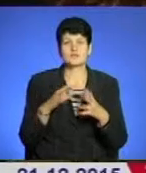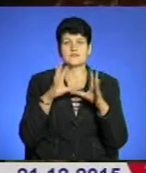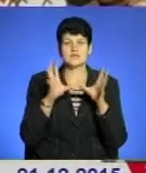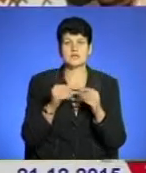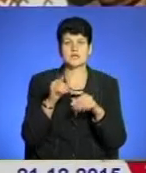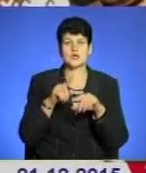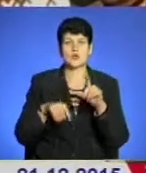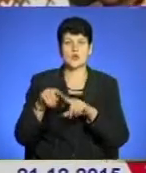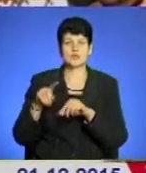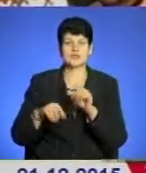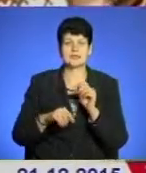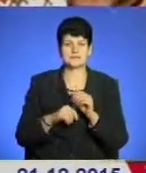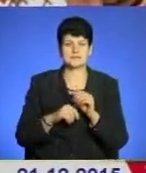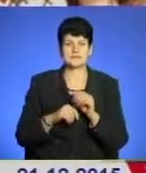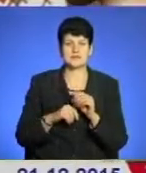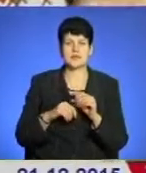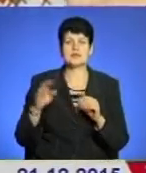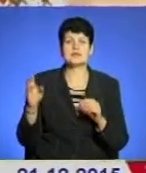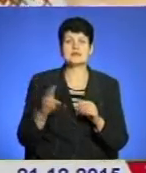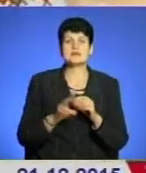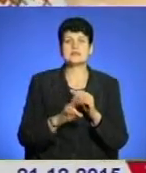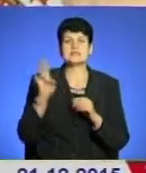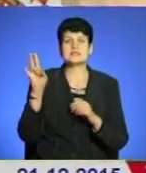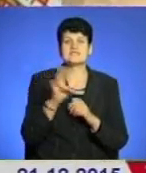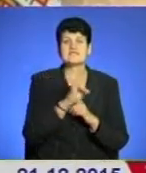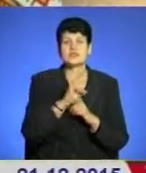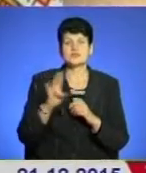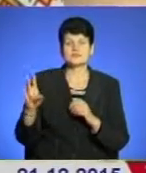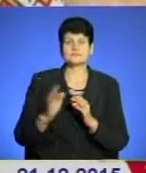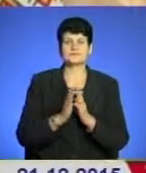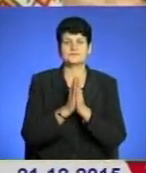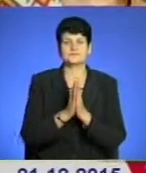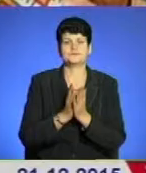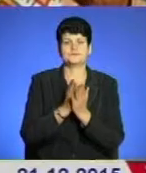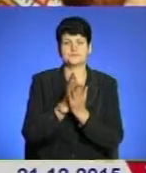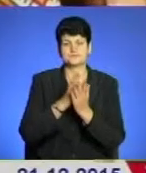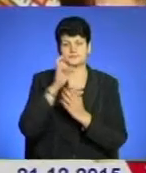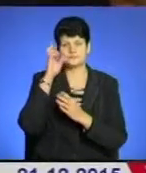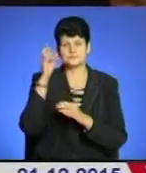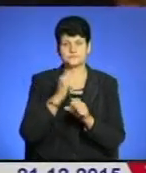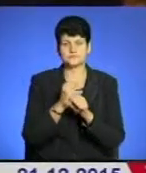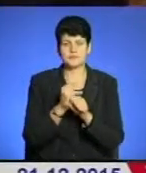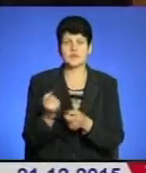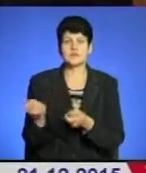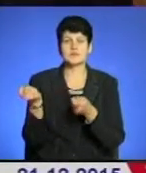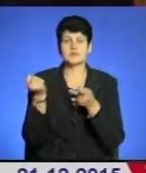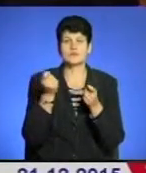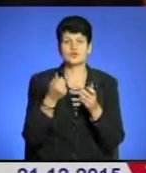родини. Священики відправили біля ікони молебень, а пробуде чудотворний образ у